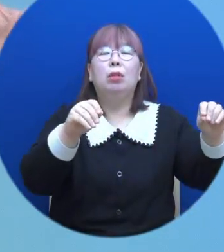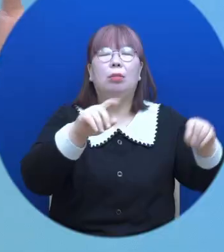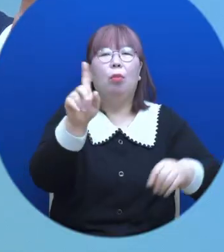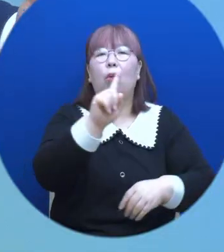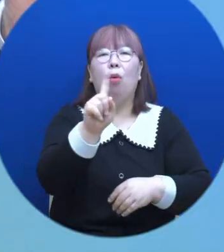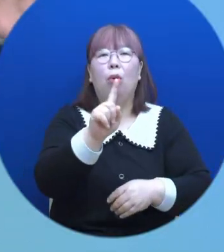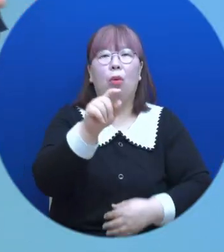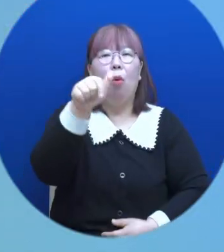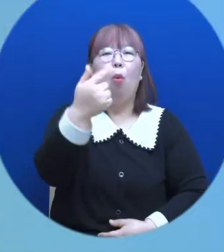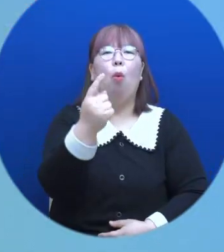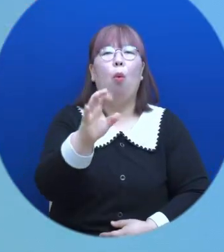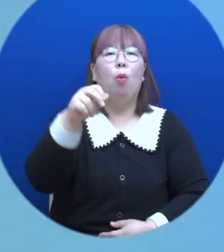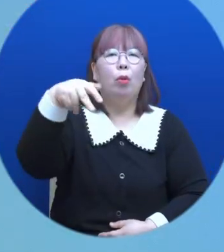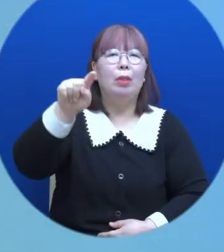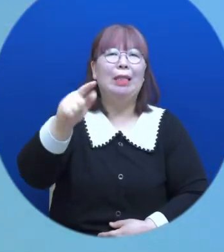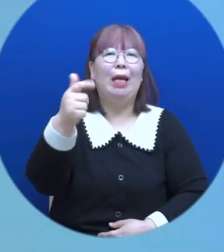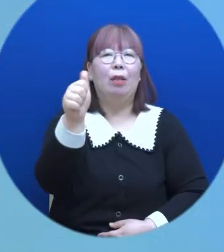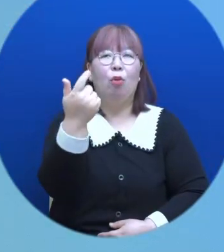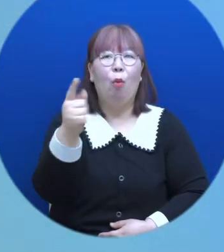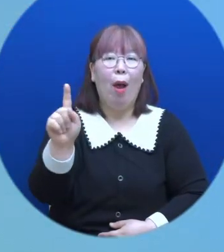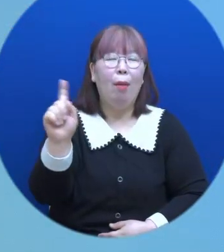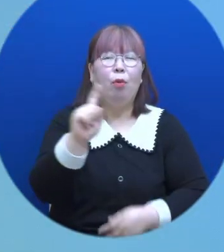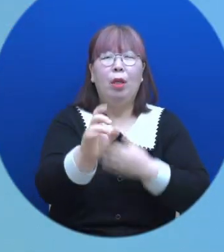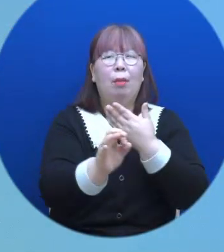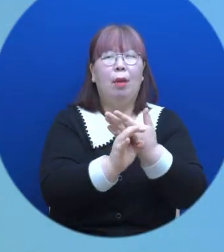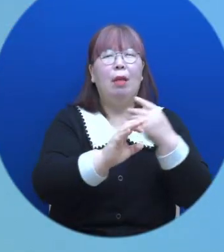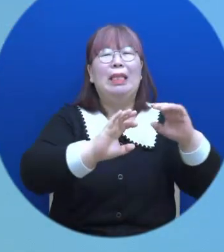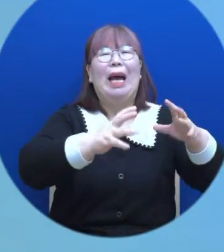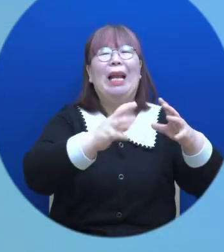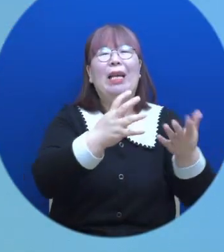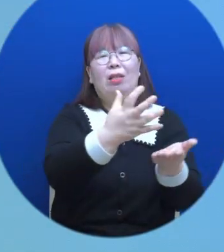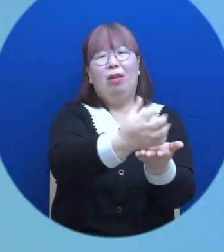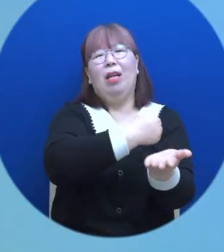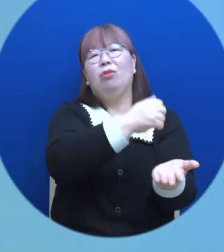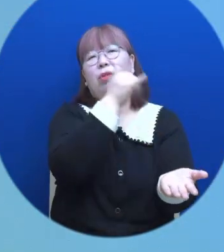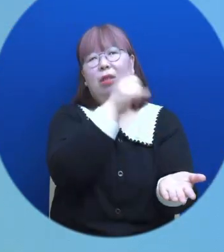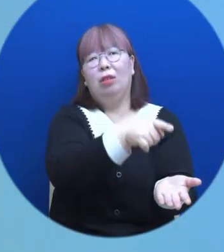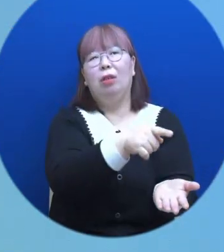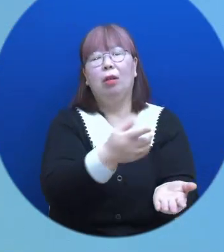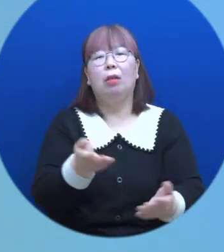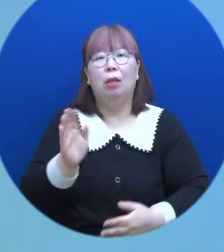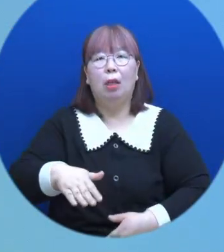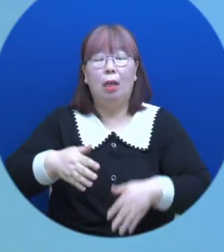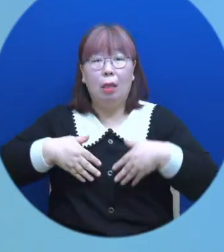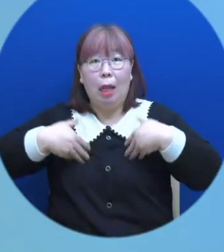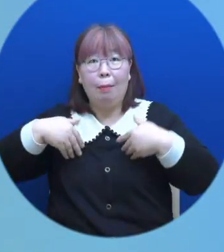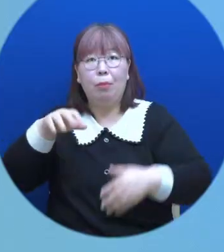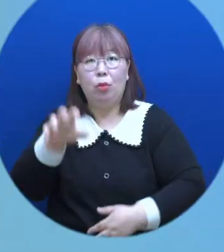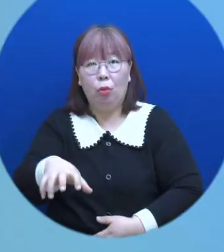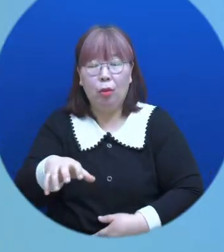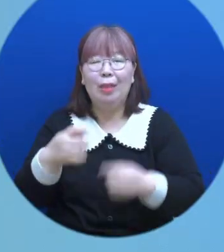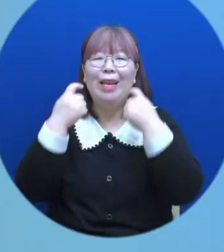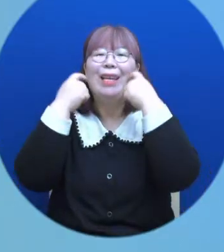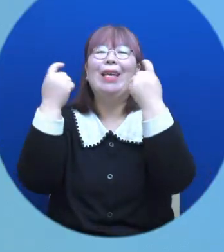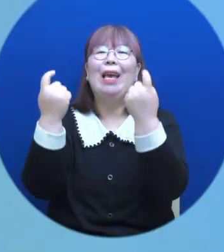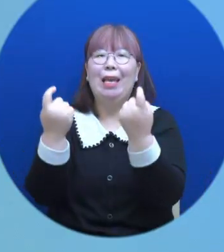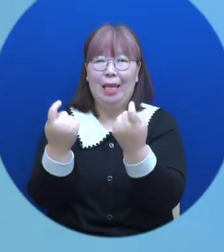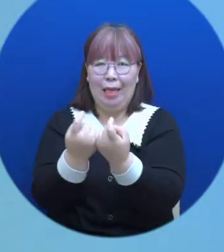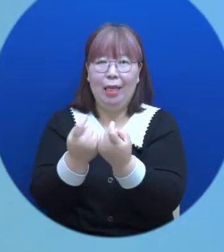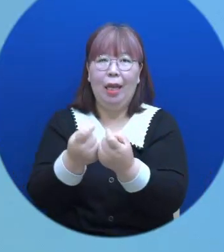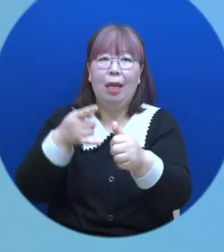공산화했다. 국가 소유로 만들었다. 그런데 남쪽은 개인에게